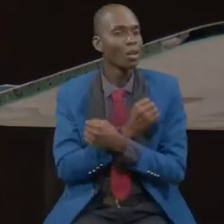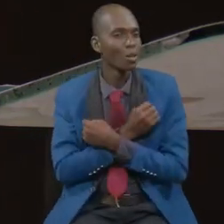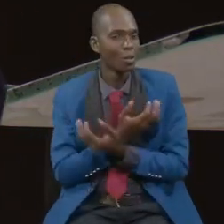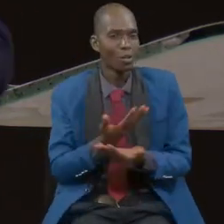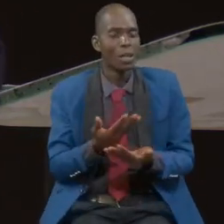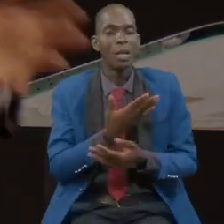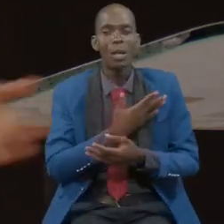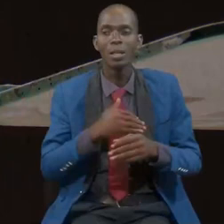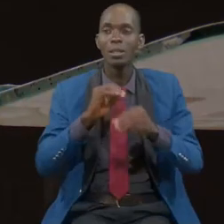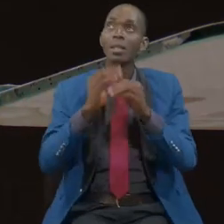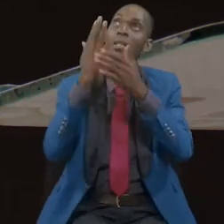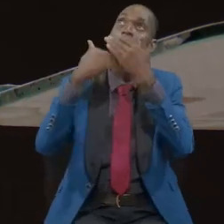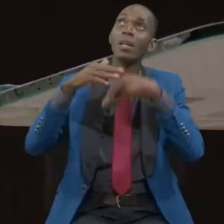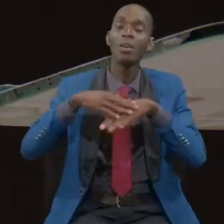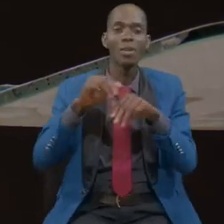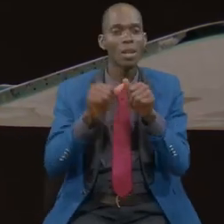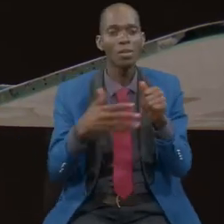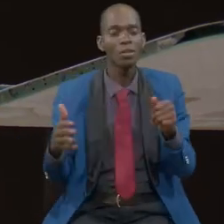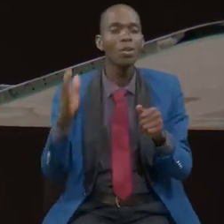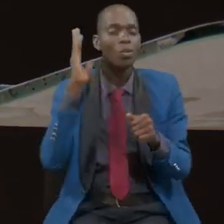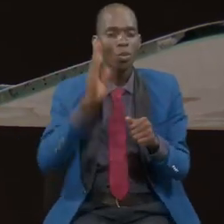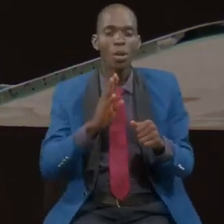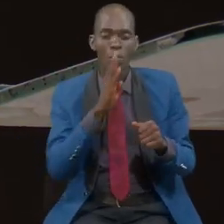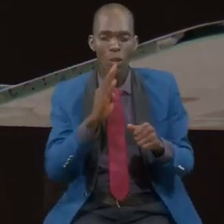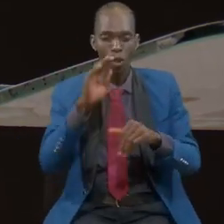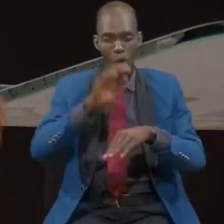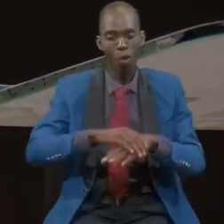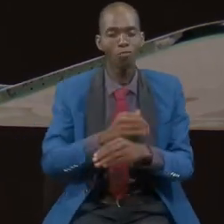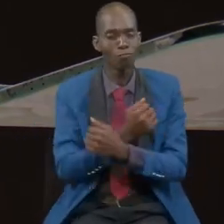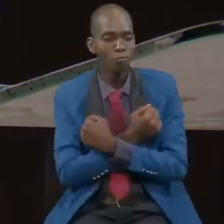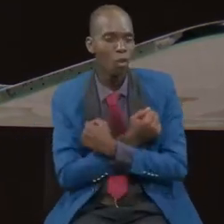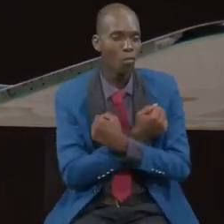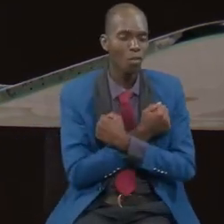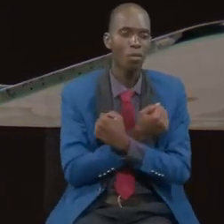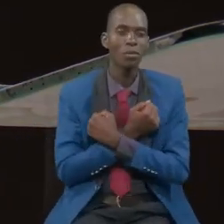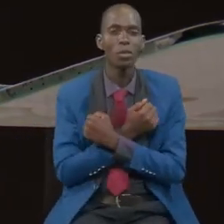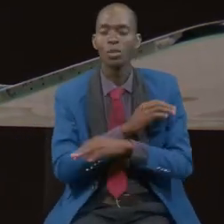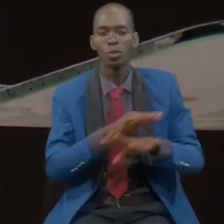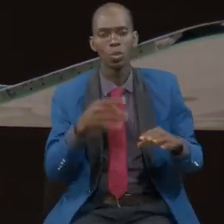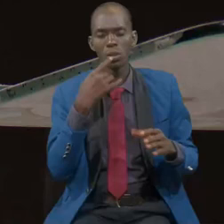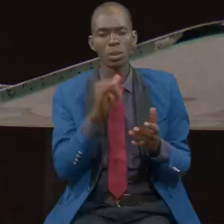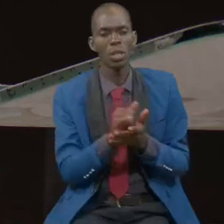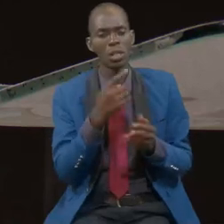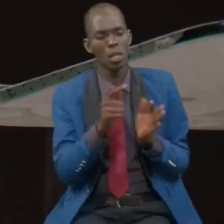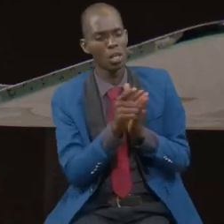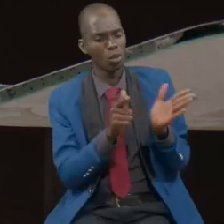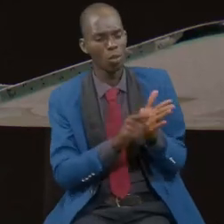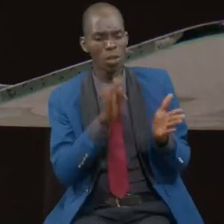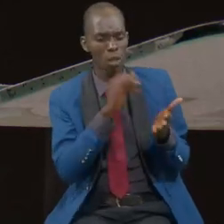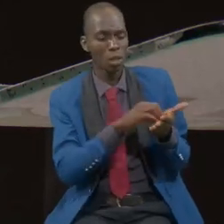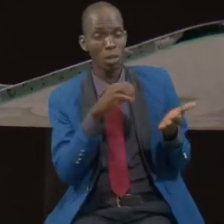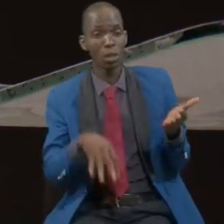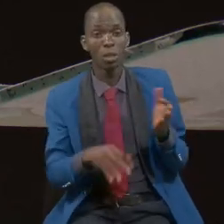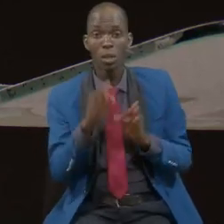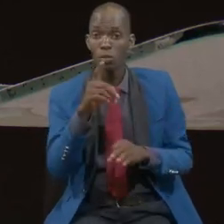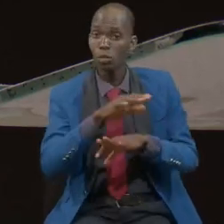ciel, tout est axé, tout est fondé sur l'amour. Donc, on parle que la loi est abolie. Si